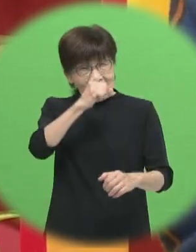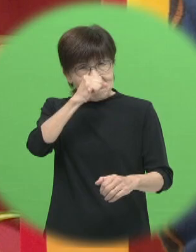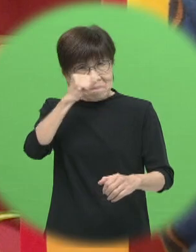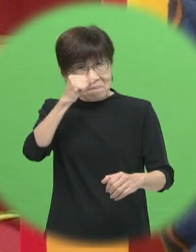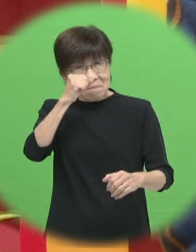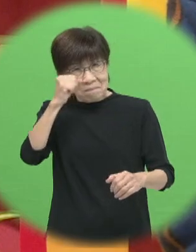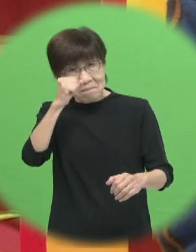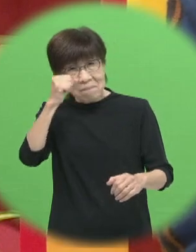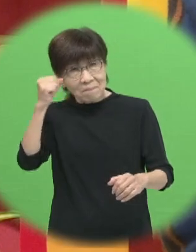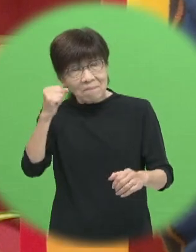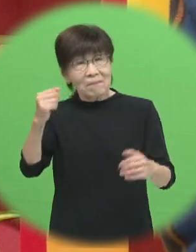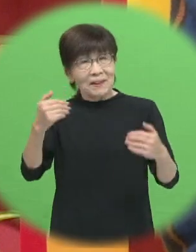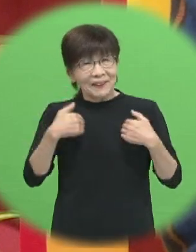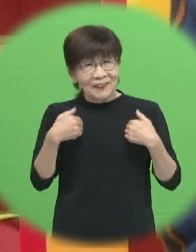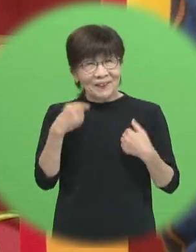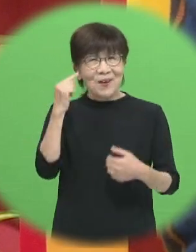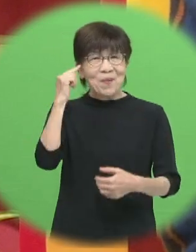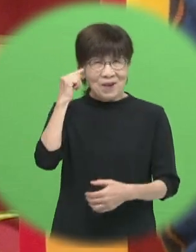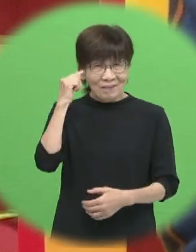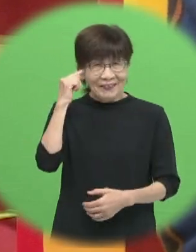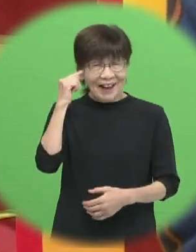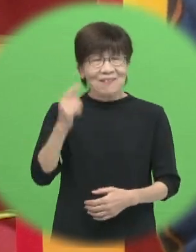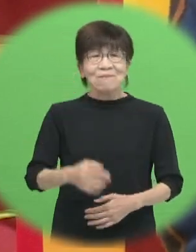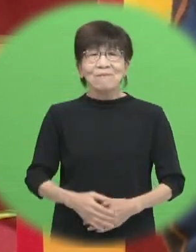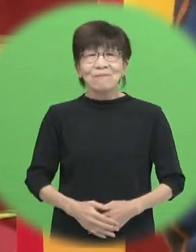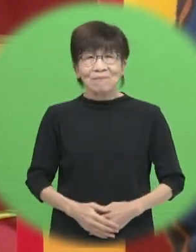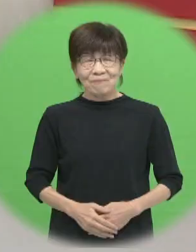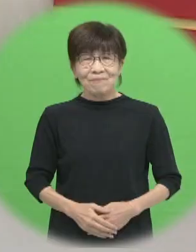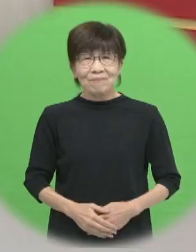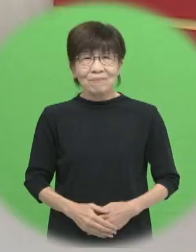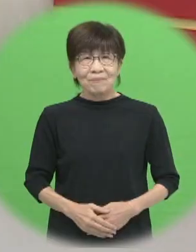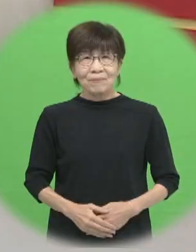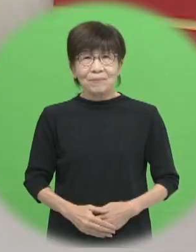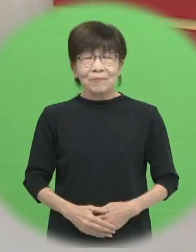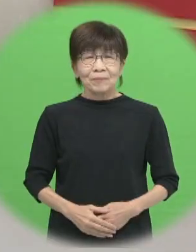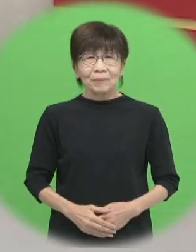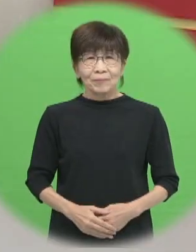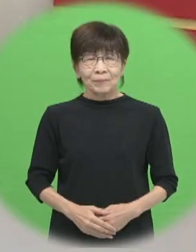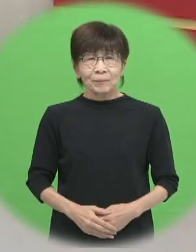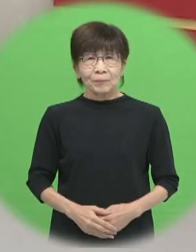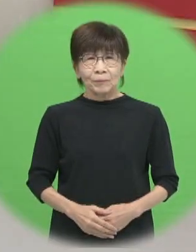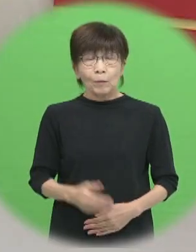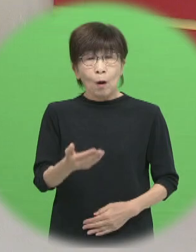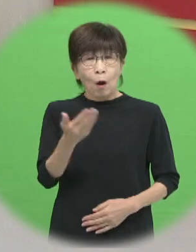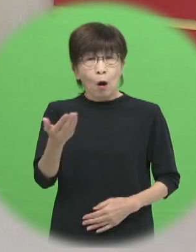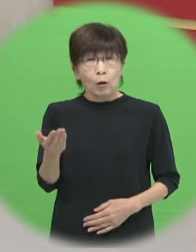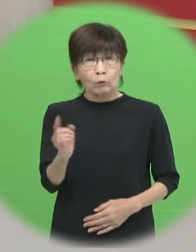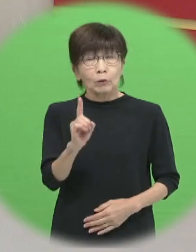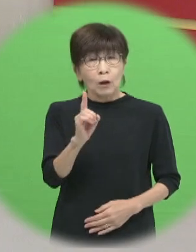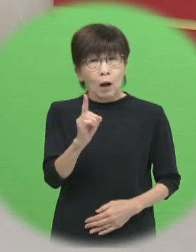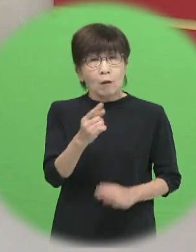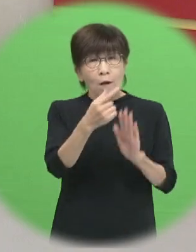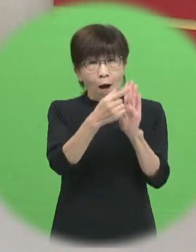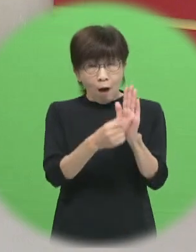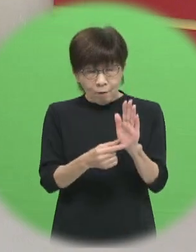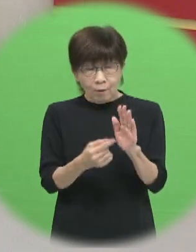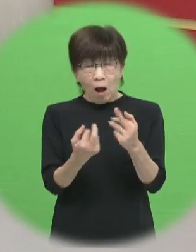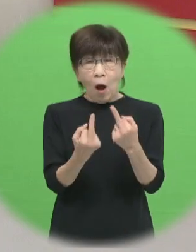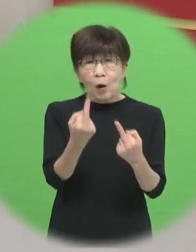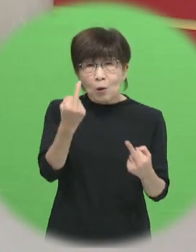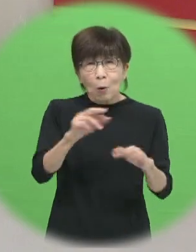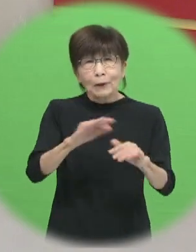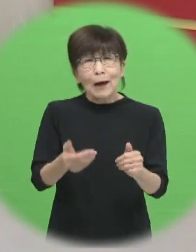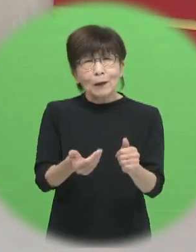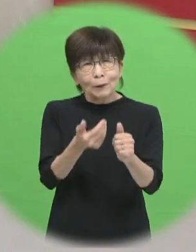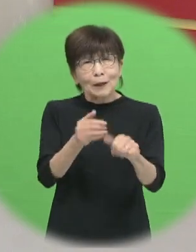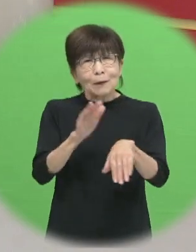要があるんだなっていうのを改めて勉強になりました、うんはい。 さて次回は兄弟子育てどう